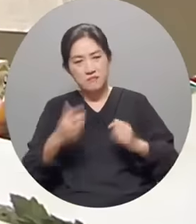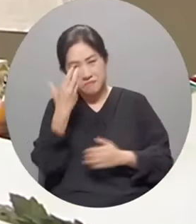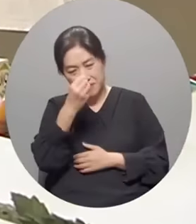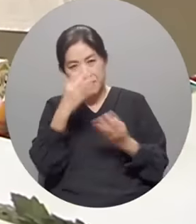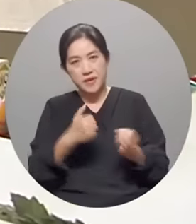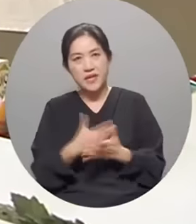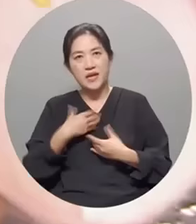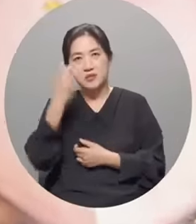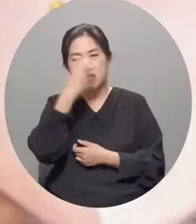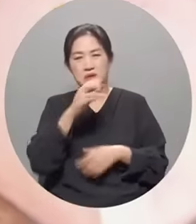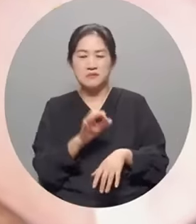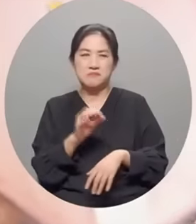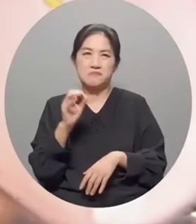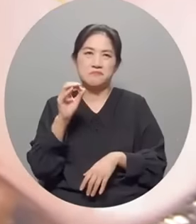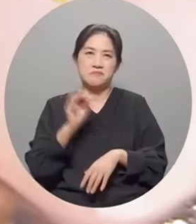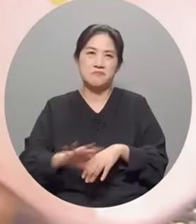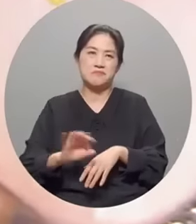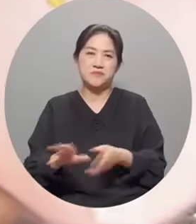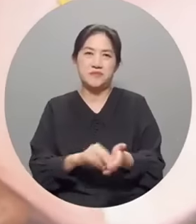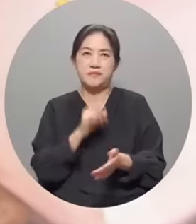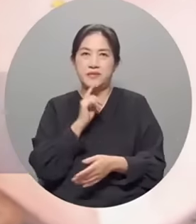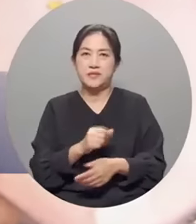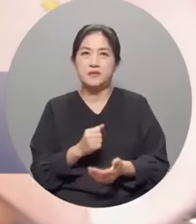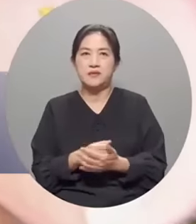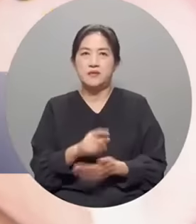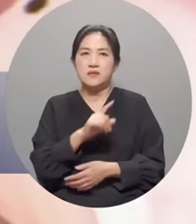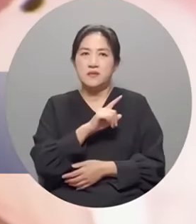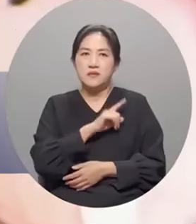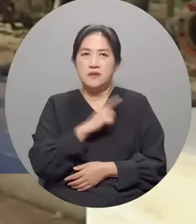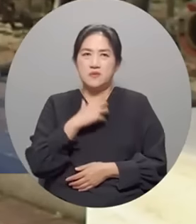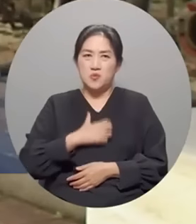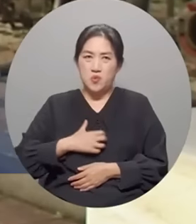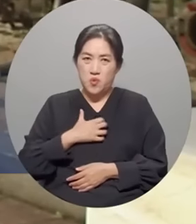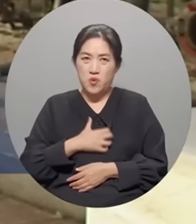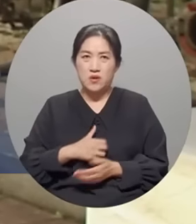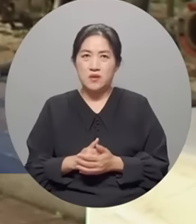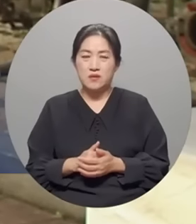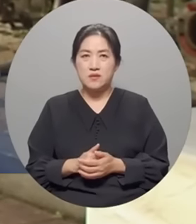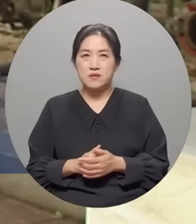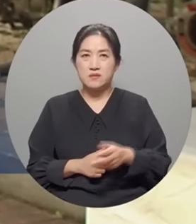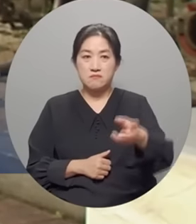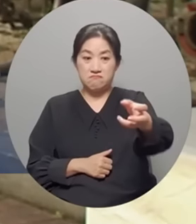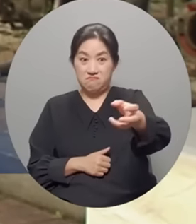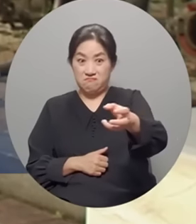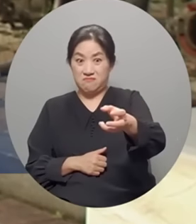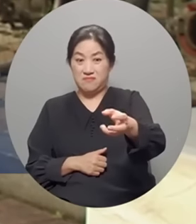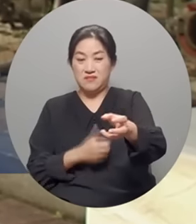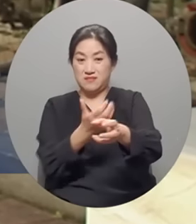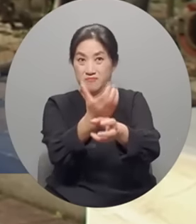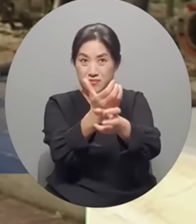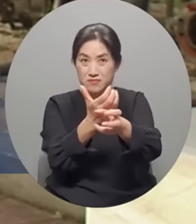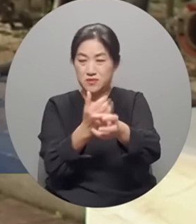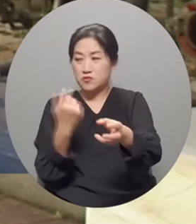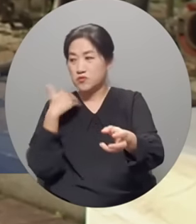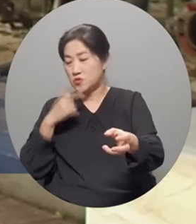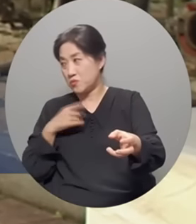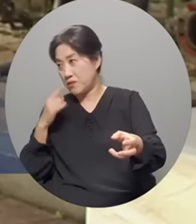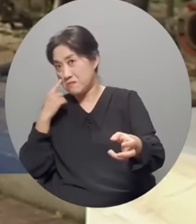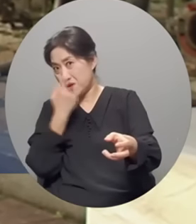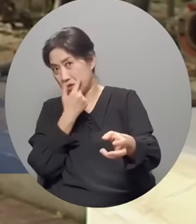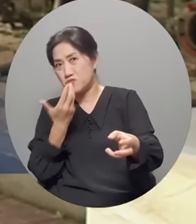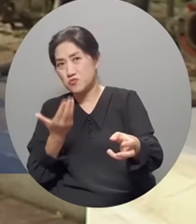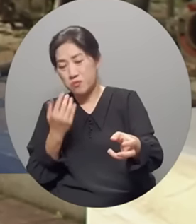평소에도 미흡했다는 것입니다. 가장 속상한 게 이제 누가 뒤에서 조금만